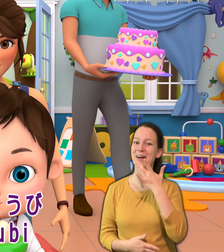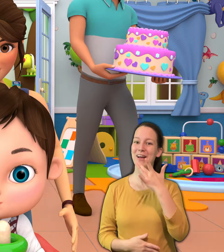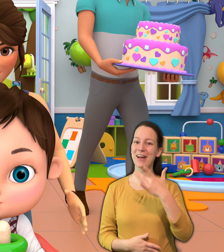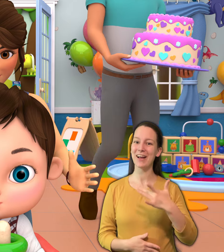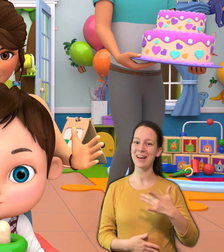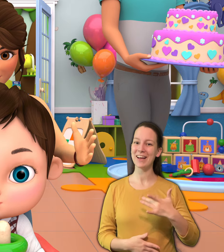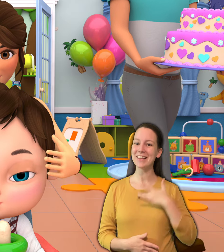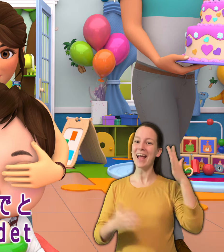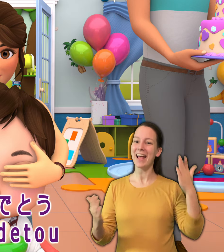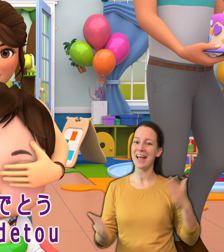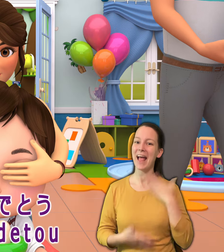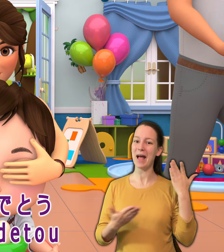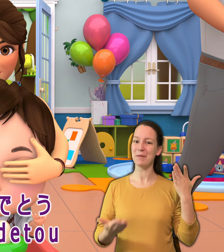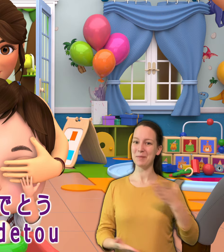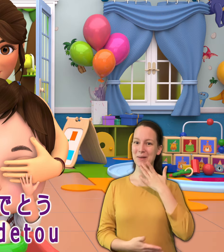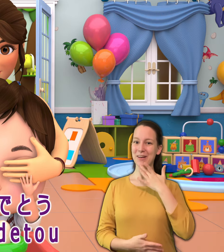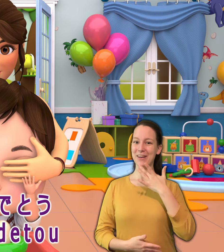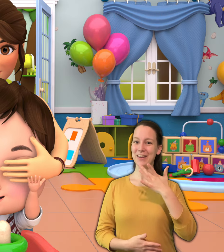誕生日おめでとう